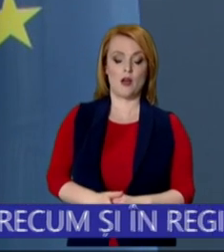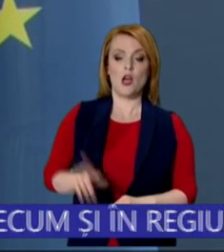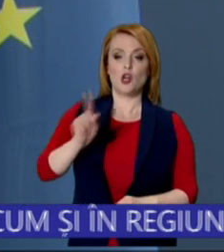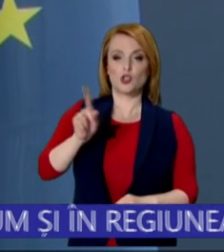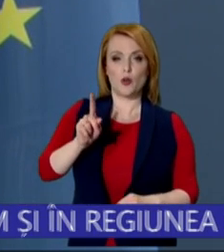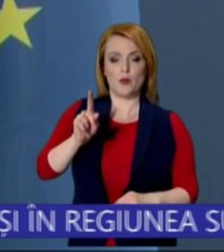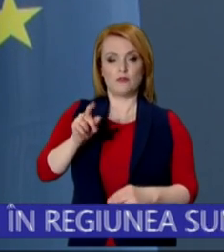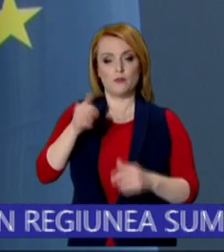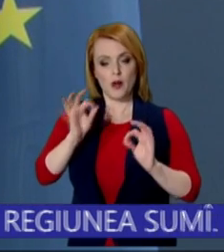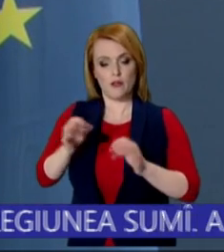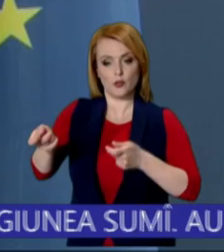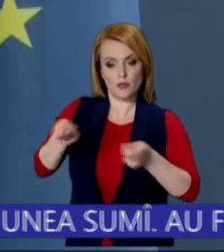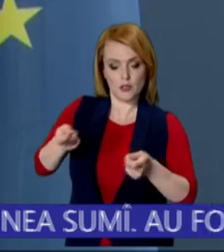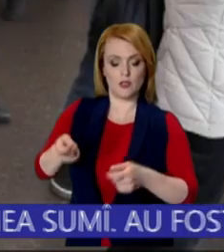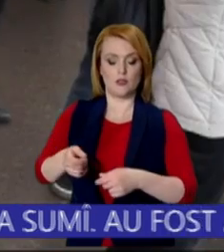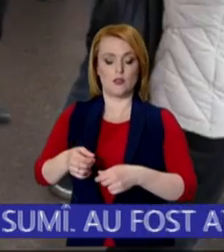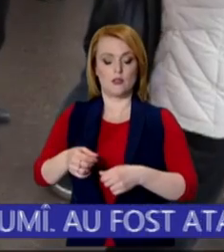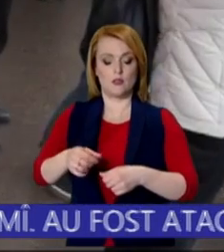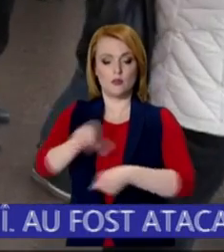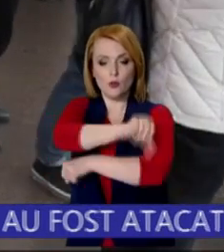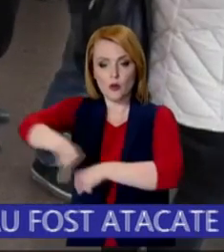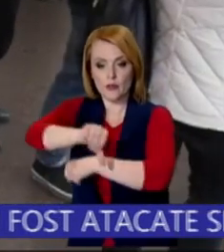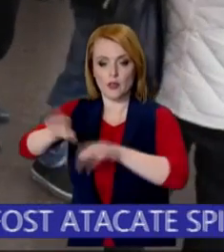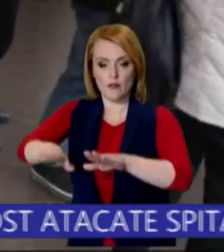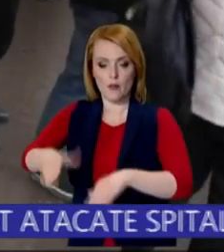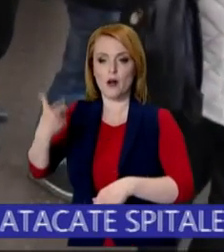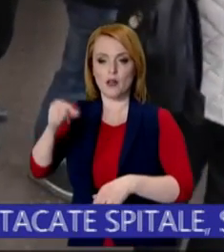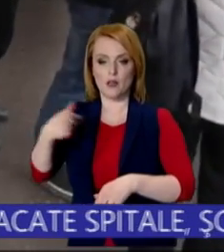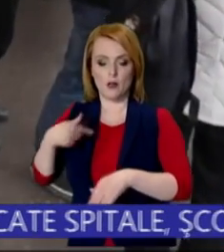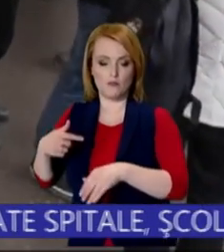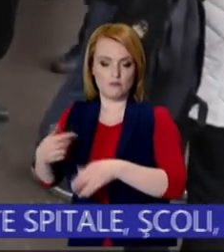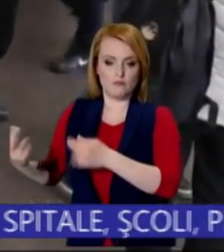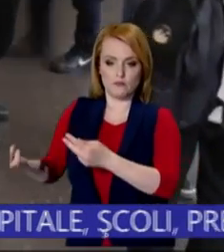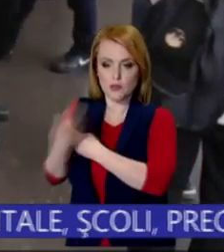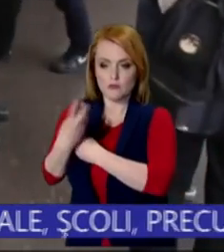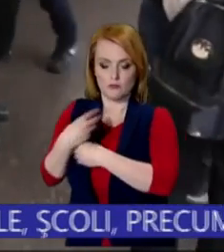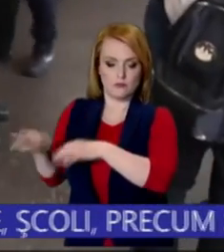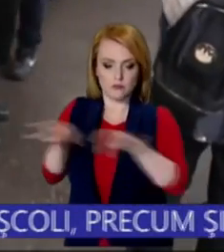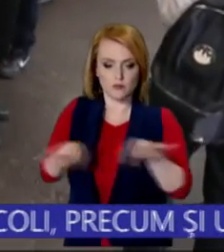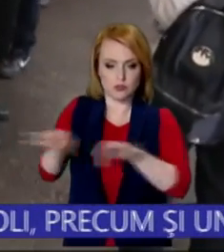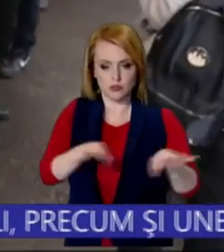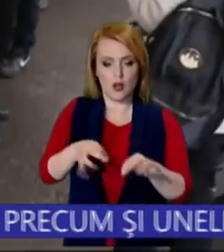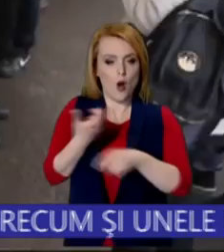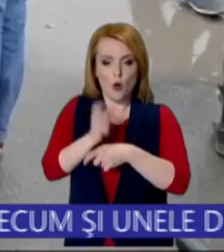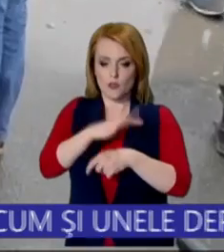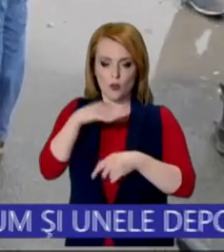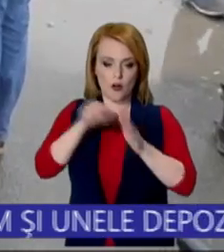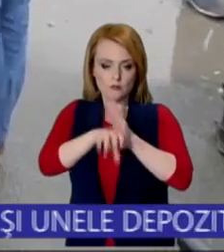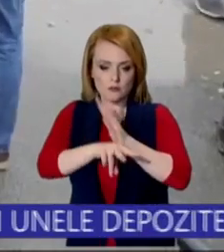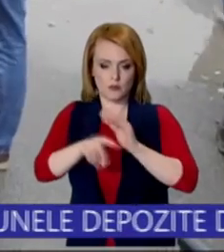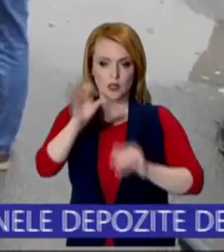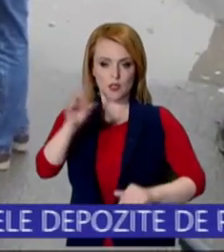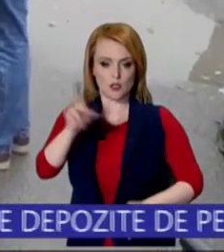pentru poliția de frontieră. Avem nevoie de noi echipamente, avem nevoie de investiții suplimentare în sectorul